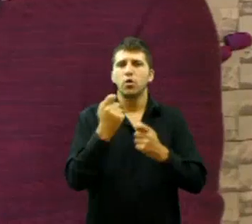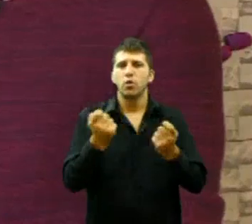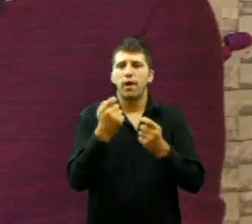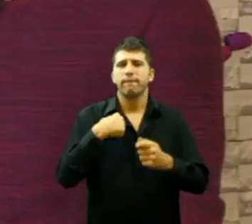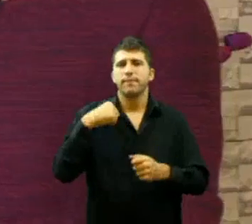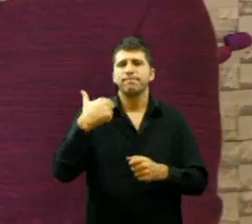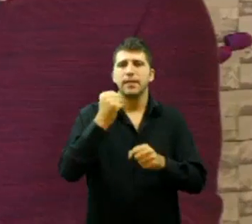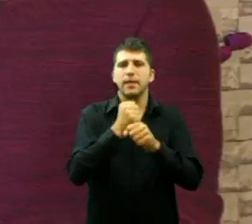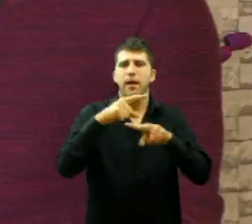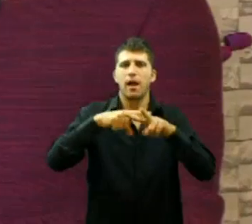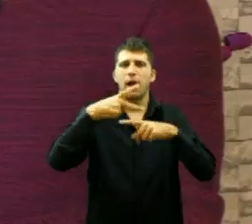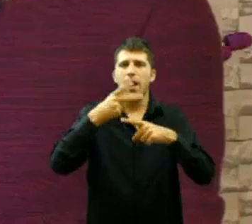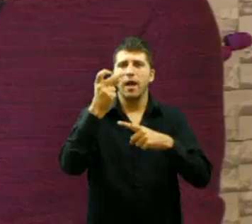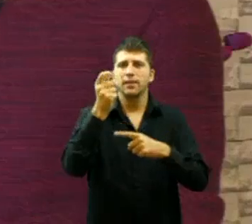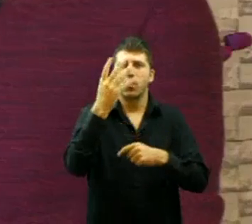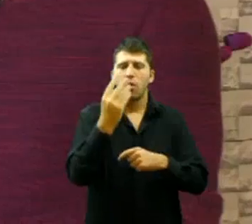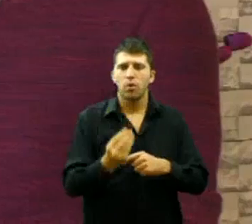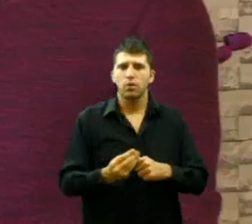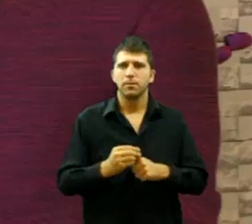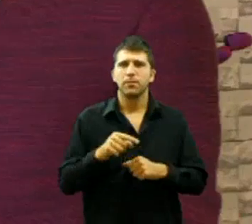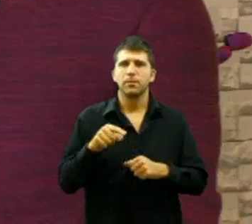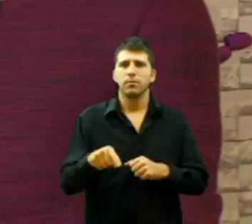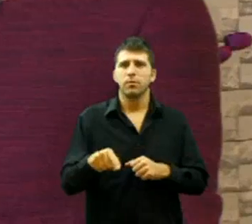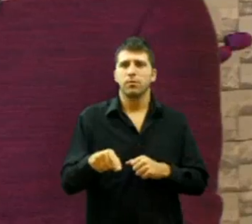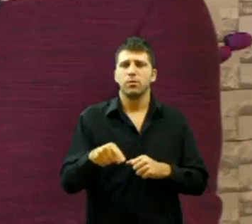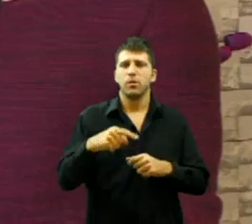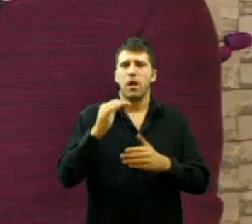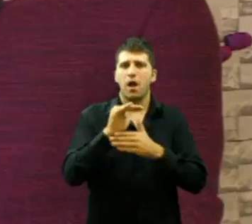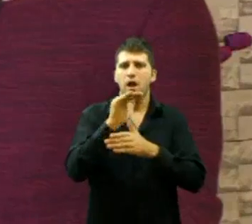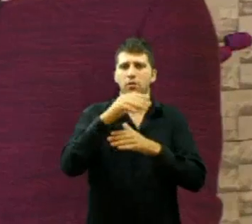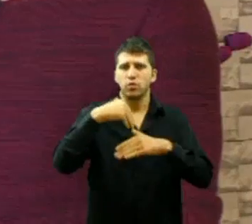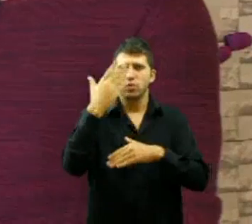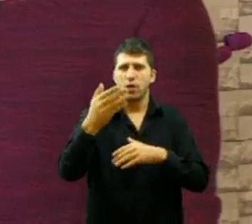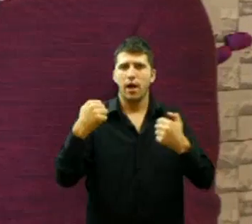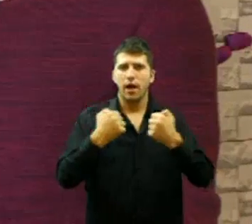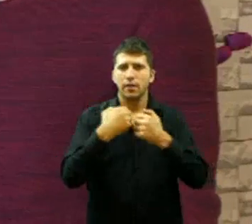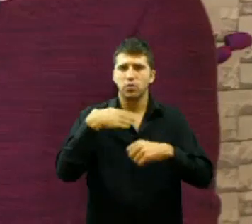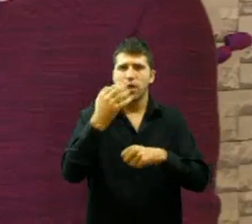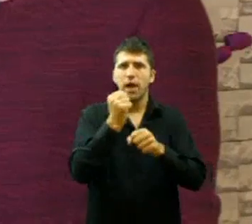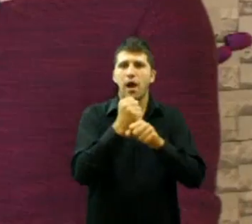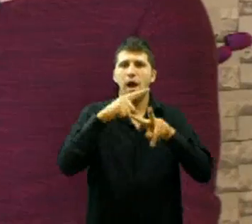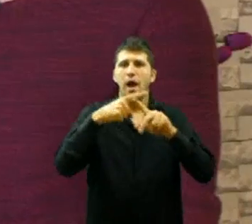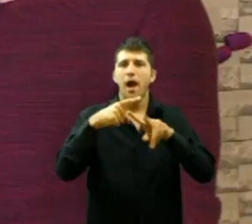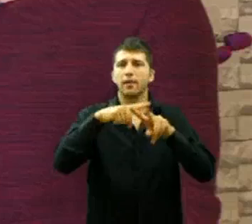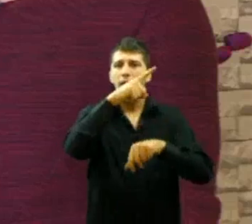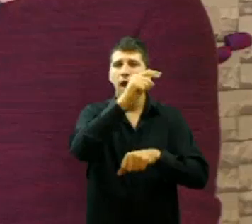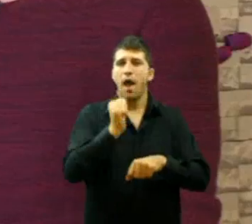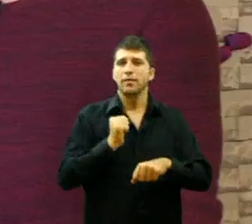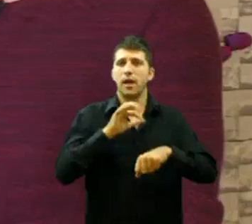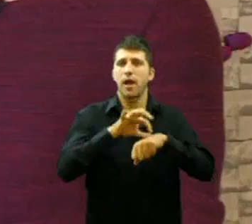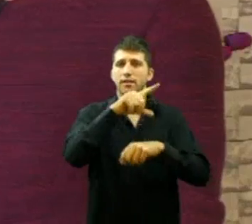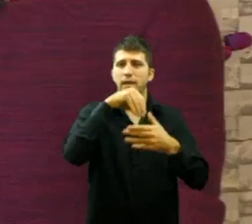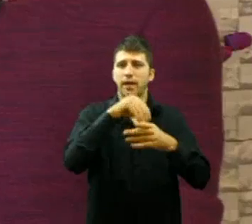oldum. Bu evreden sonra tabii kazadan sonra GATA'da belli bir süre tedavi gördük.